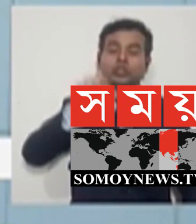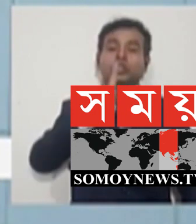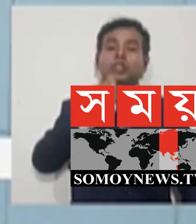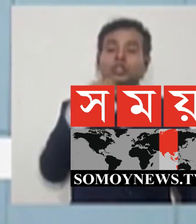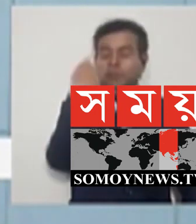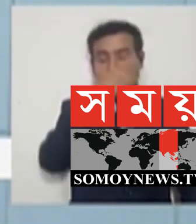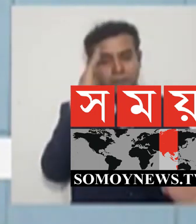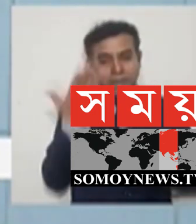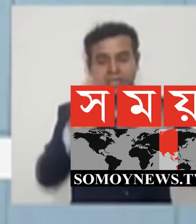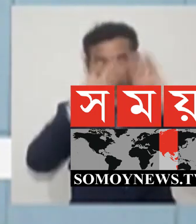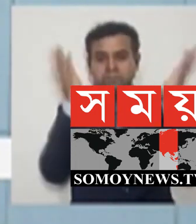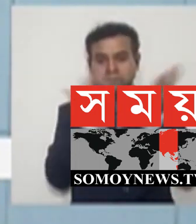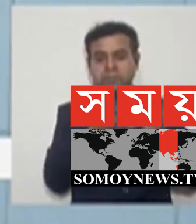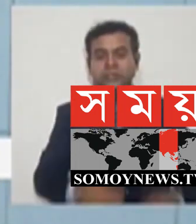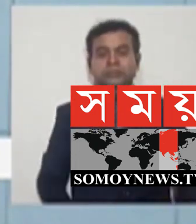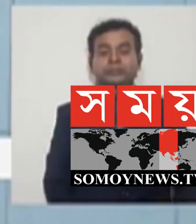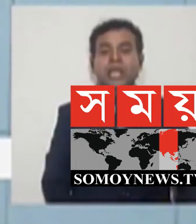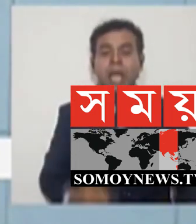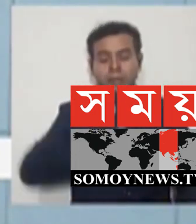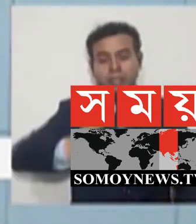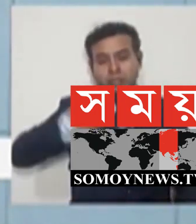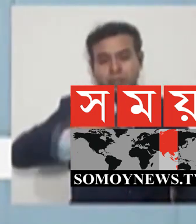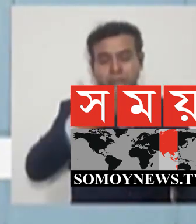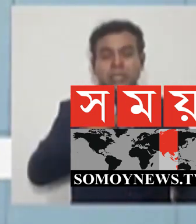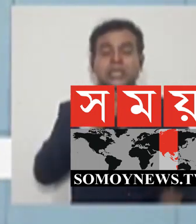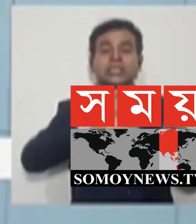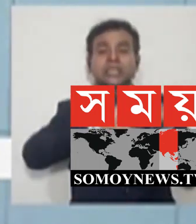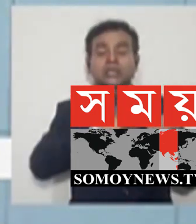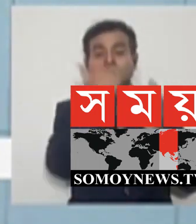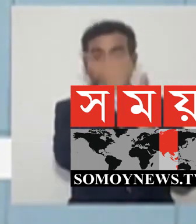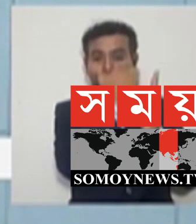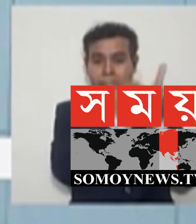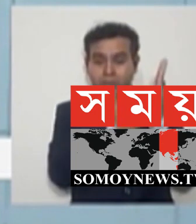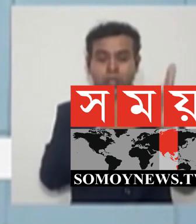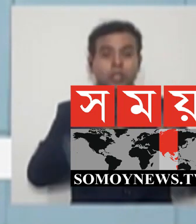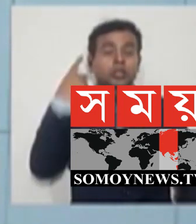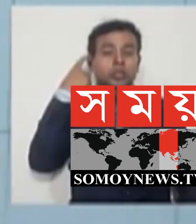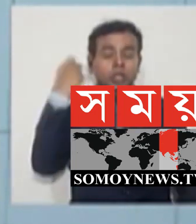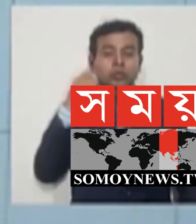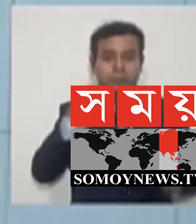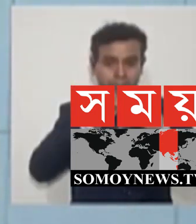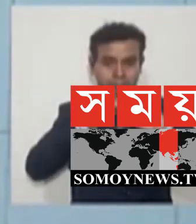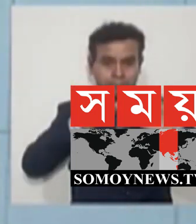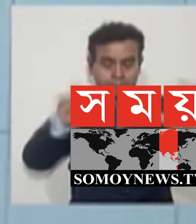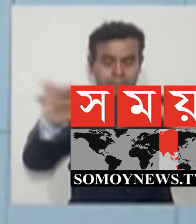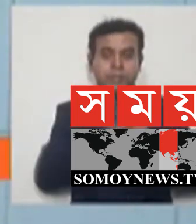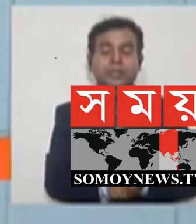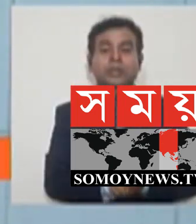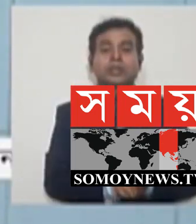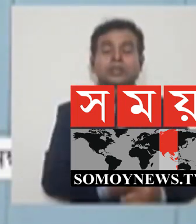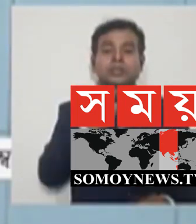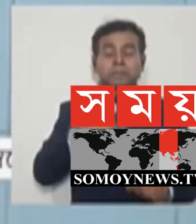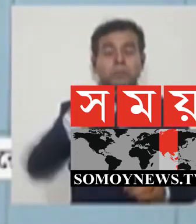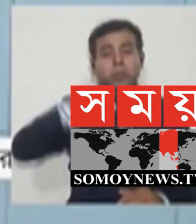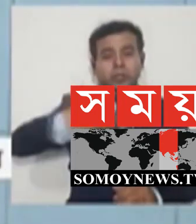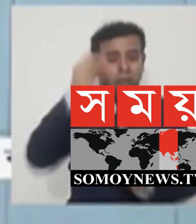আমরা এই নিয়মিত স্বাস্থ্য বুলেটিনের তথ্য সরবরাহ করার পাশাপাশি নিয়মিত যে পরামর্শ প্রতিদিন দিয়ে থাকি,